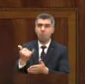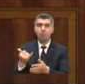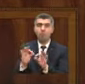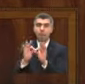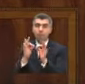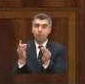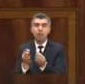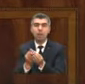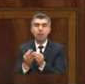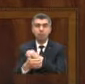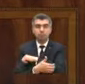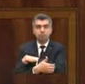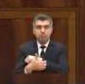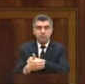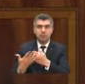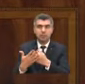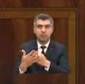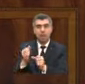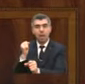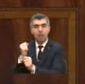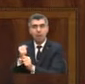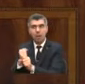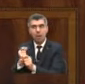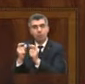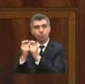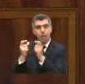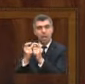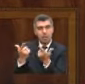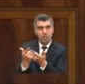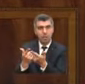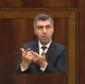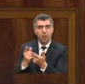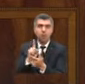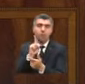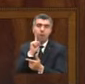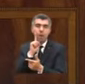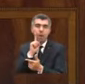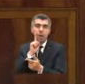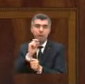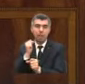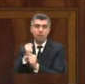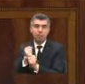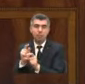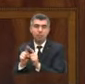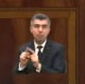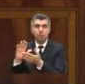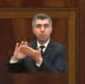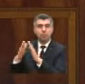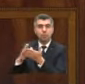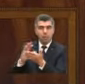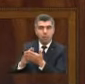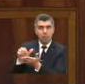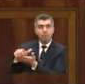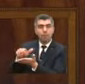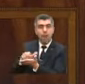المعوزة، تمكين دوك العمال والأجراء ودوك النساء اللي كيشتغلوا في التعاونيات وفي